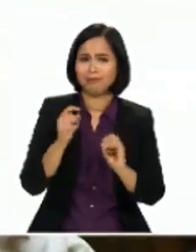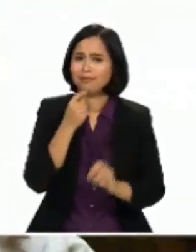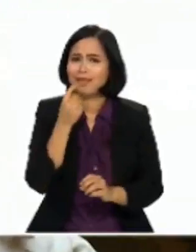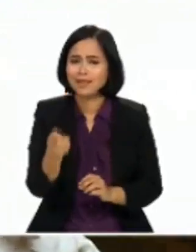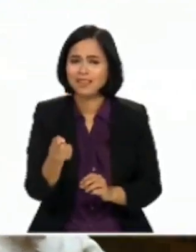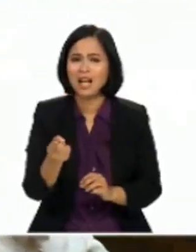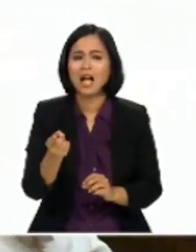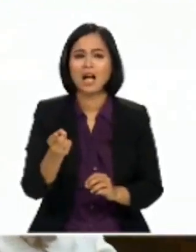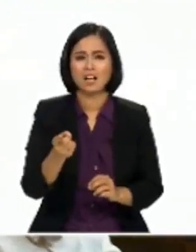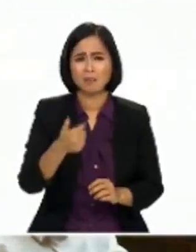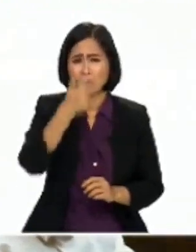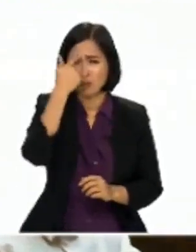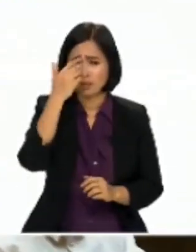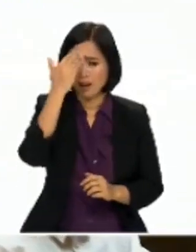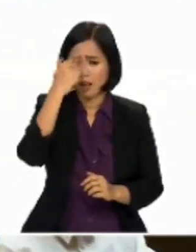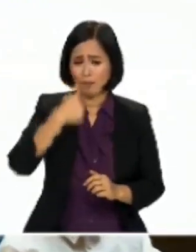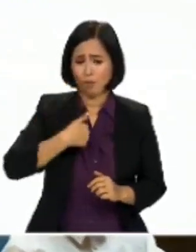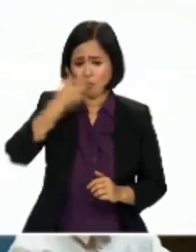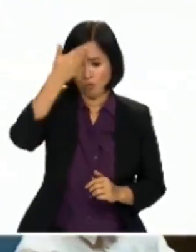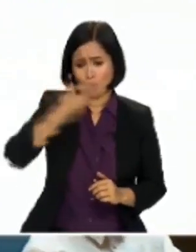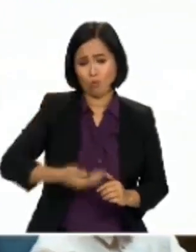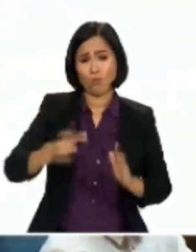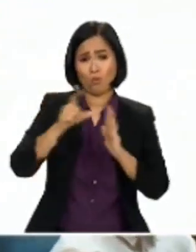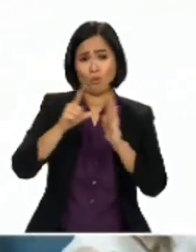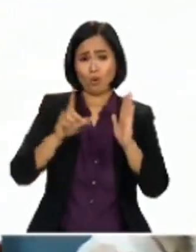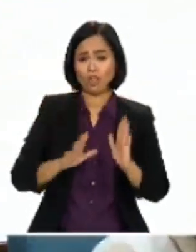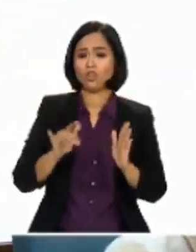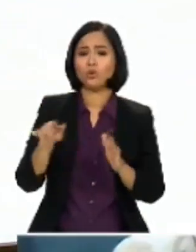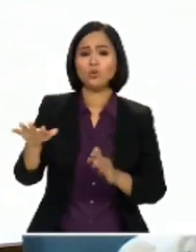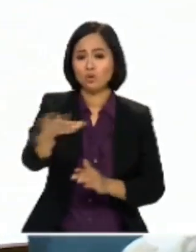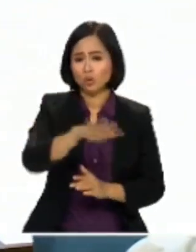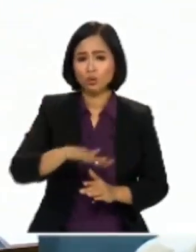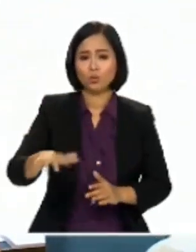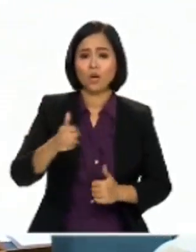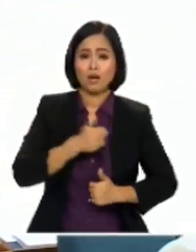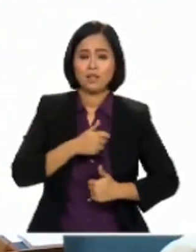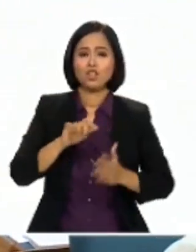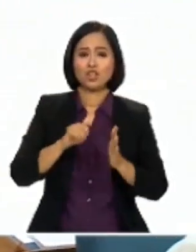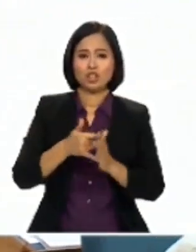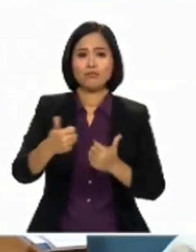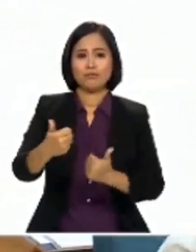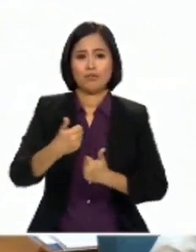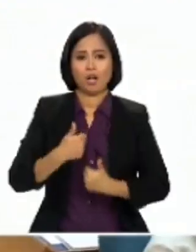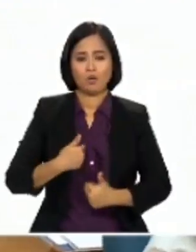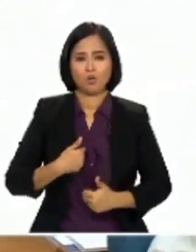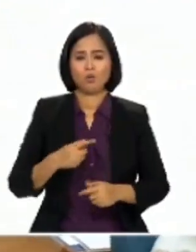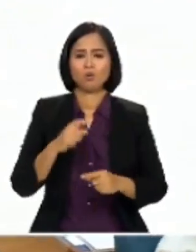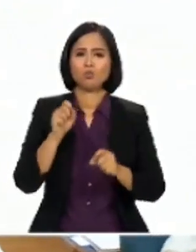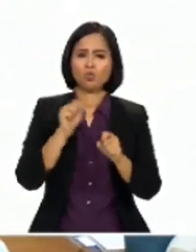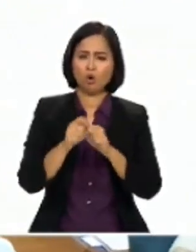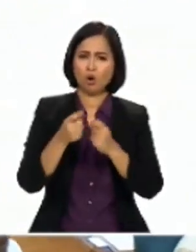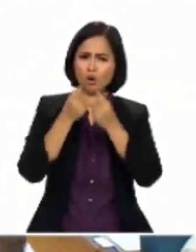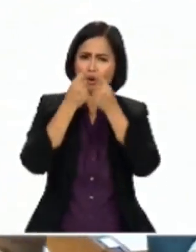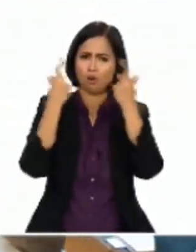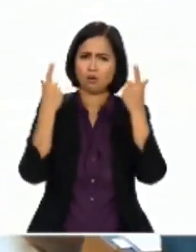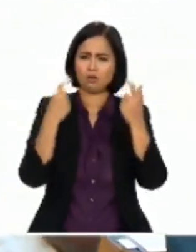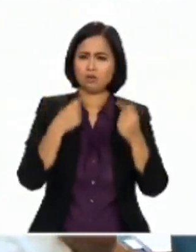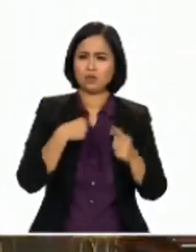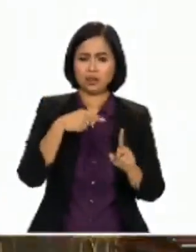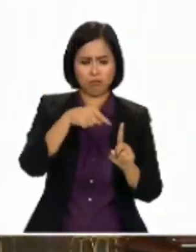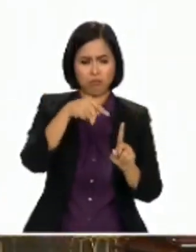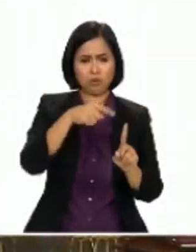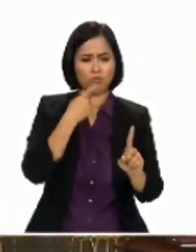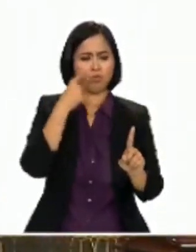Alam nila, abogado ako. Sabi ko, sundin lang ako ninyo. Kaya I was surprised when I ordered si Mato to go